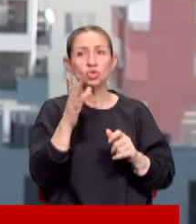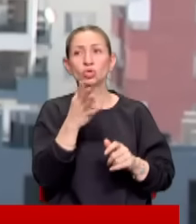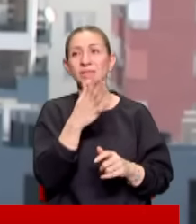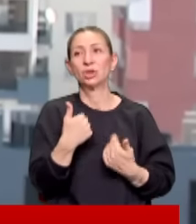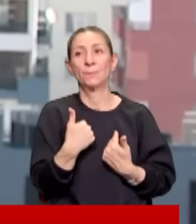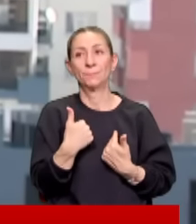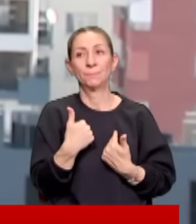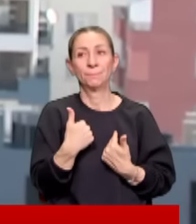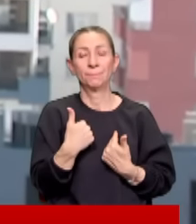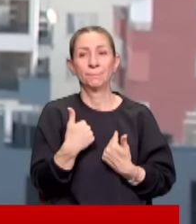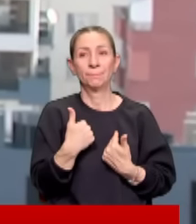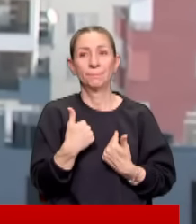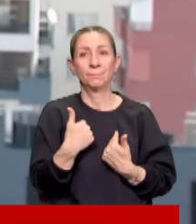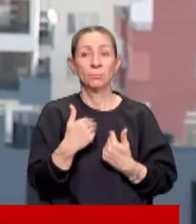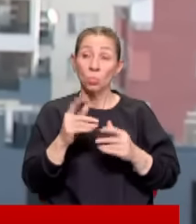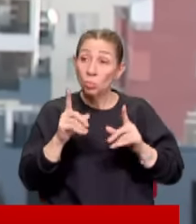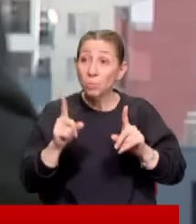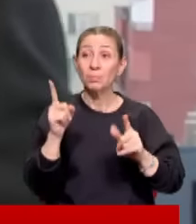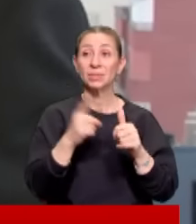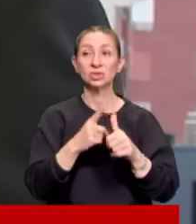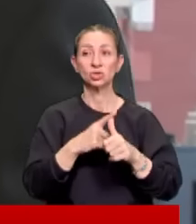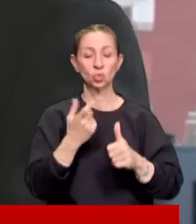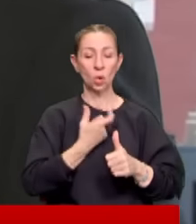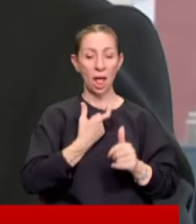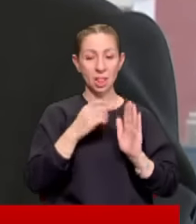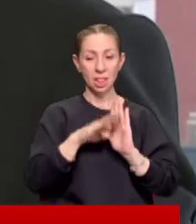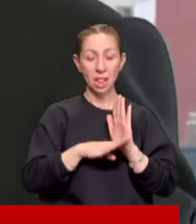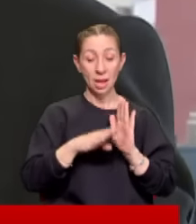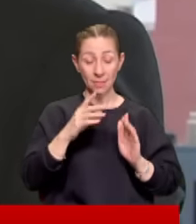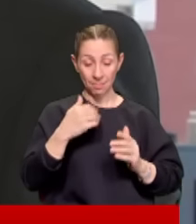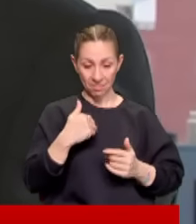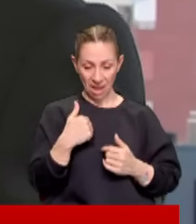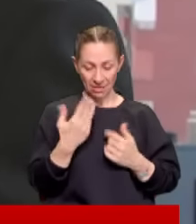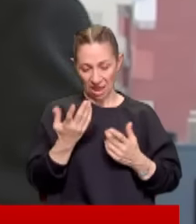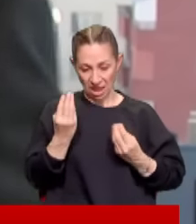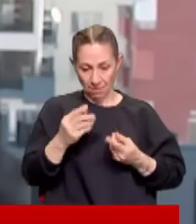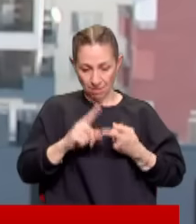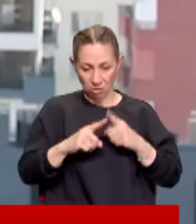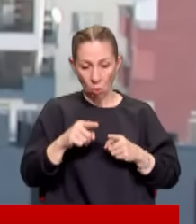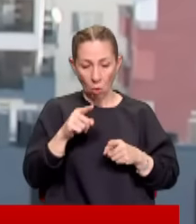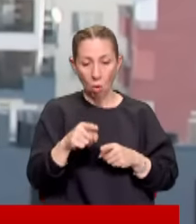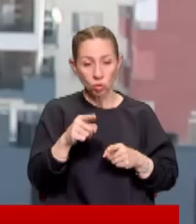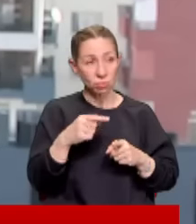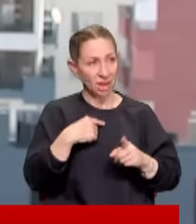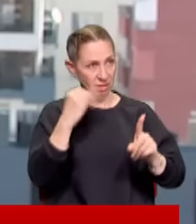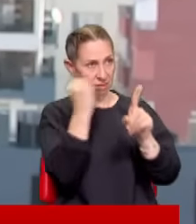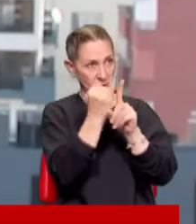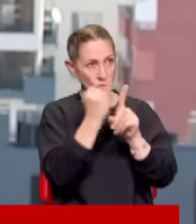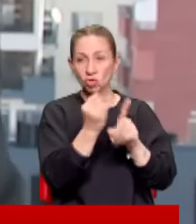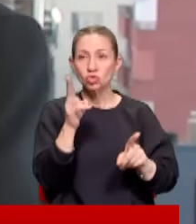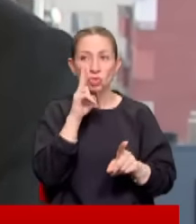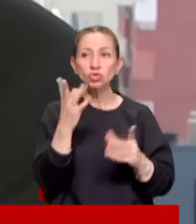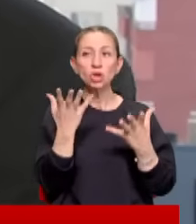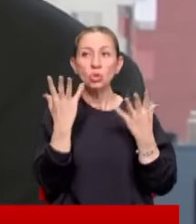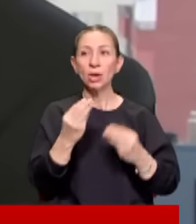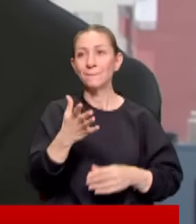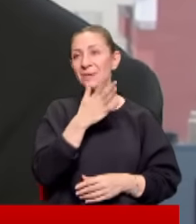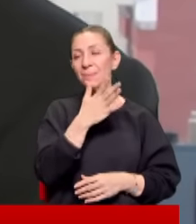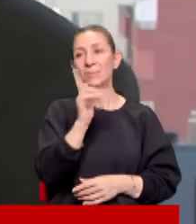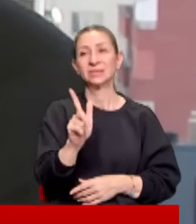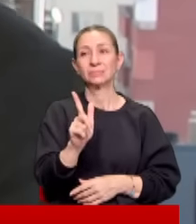bileceğim. Bu birinci kural. Yani bir siyasi partiye mensup olan herkes o siyasi partideki kriterleri net olarak